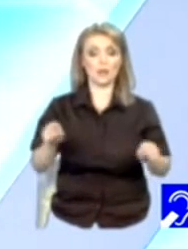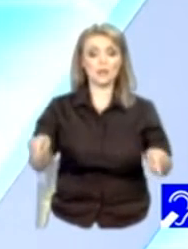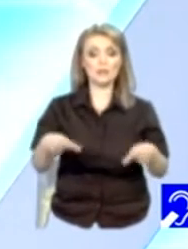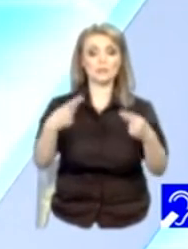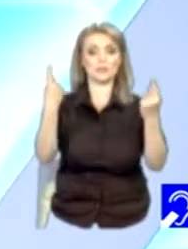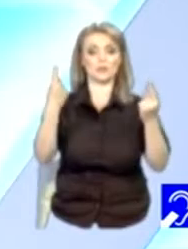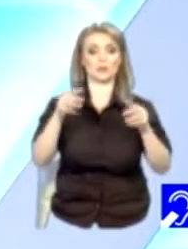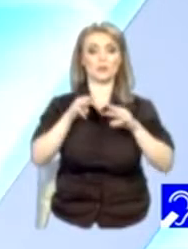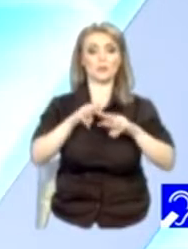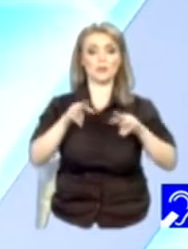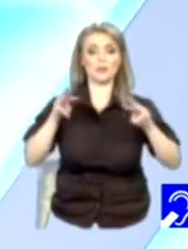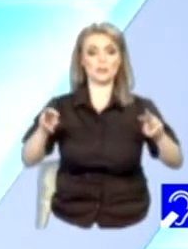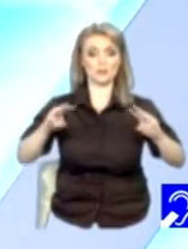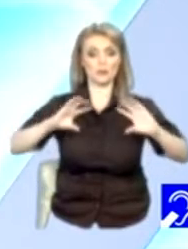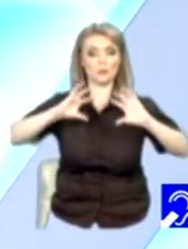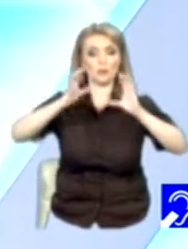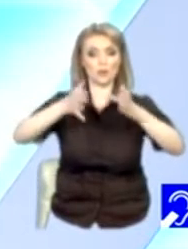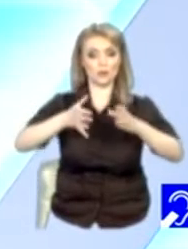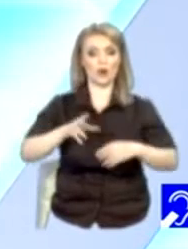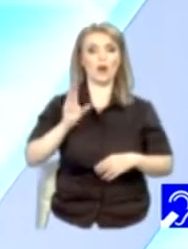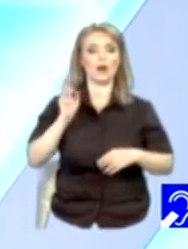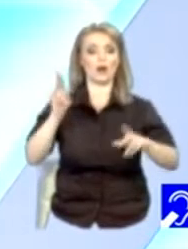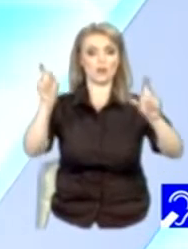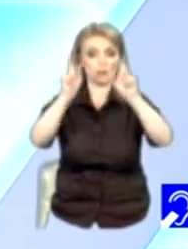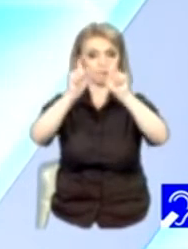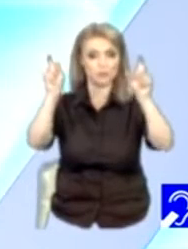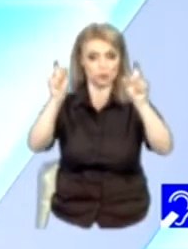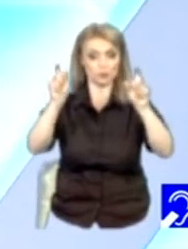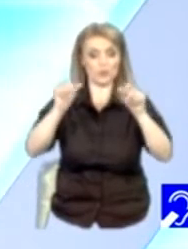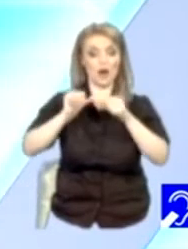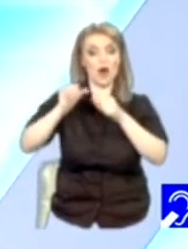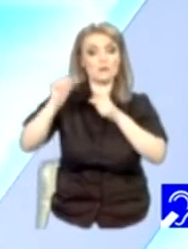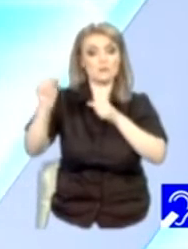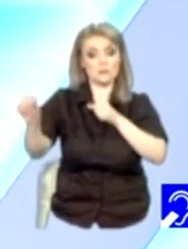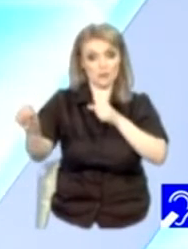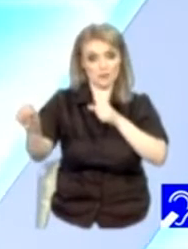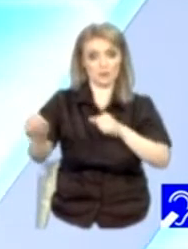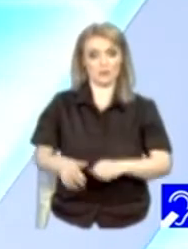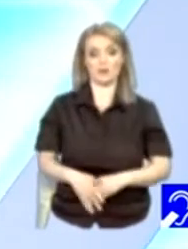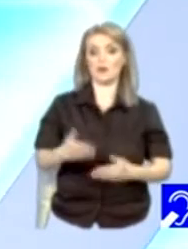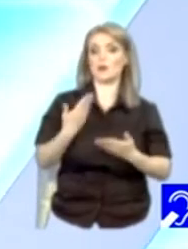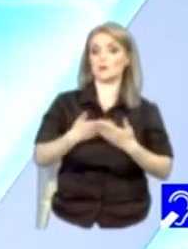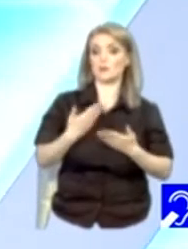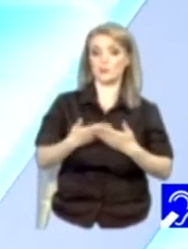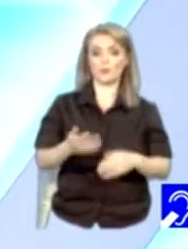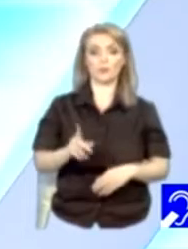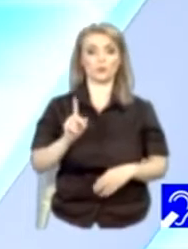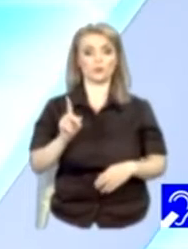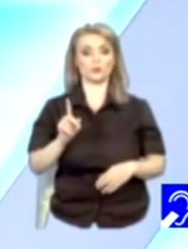instituirea Ministerului Mediului ca instituție separată, de exemplu